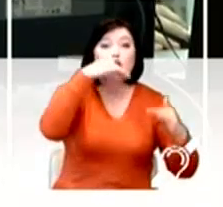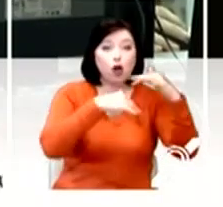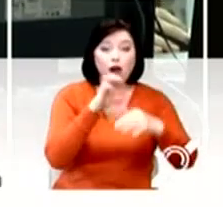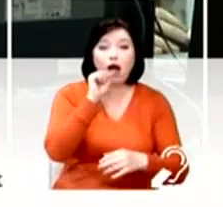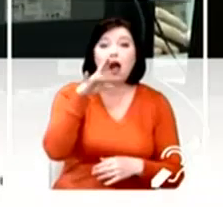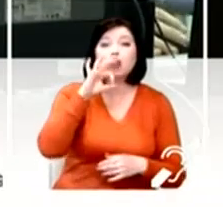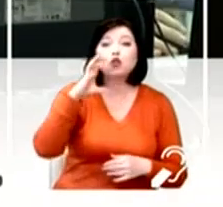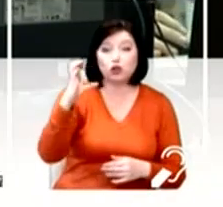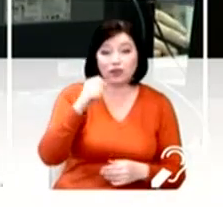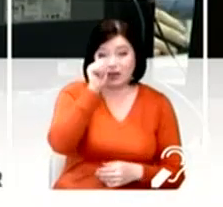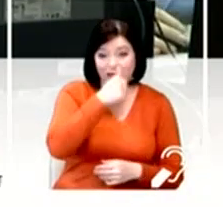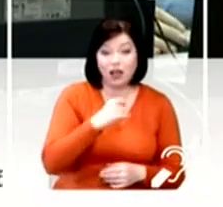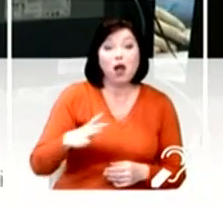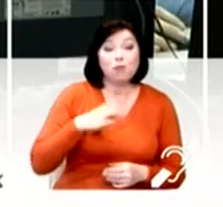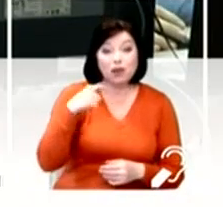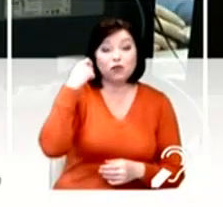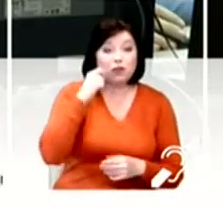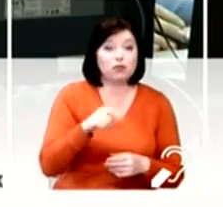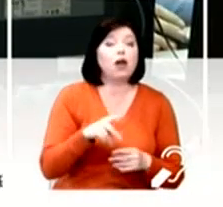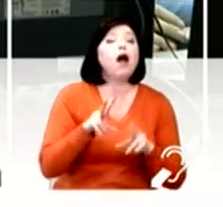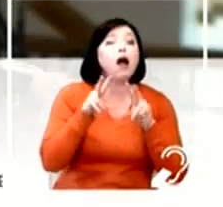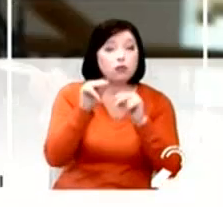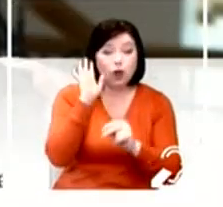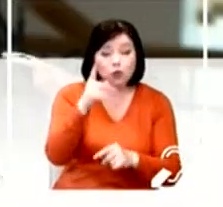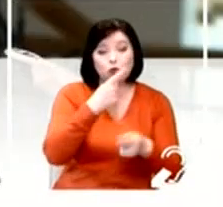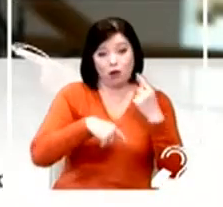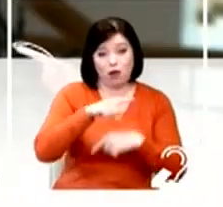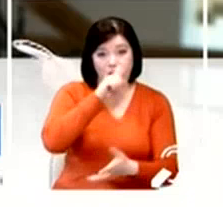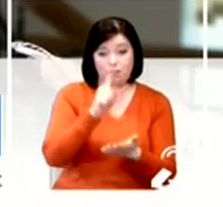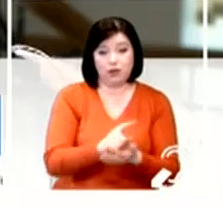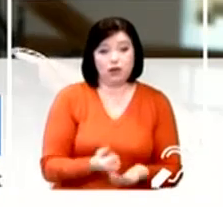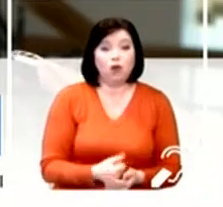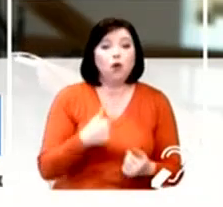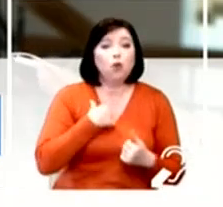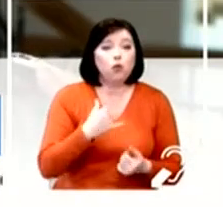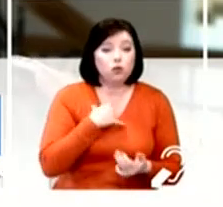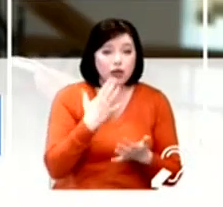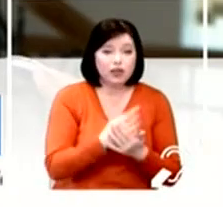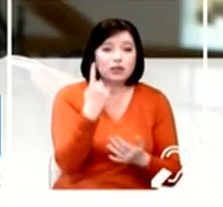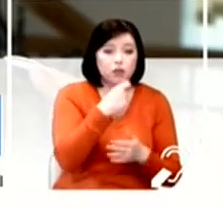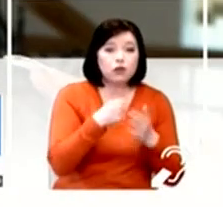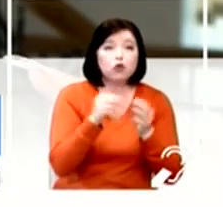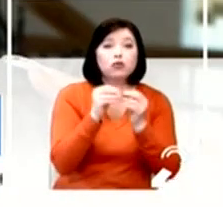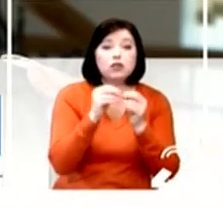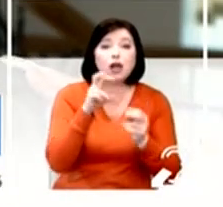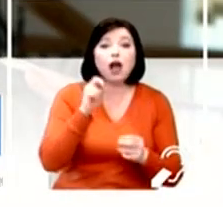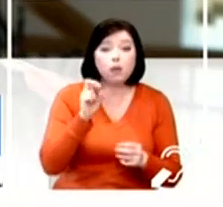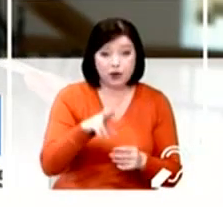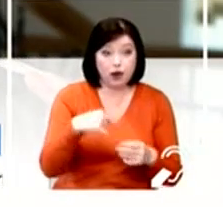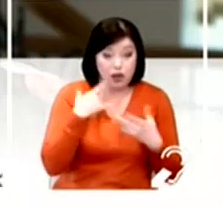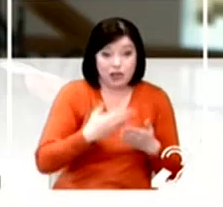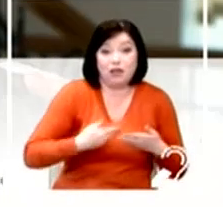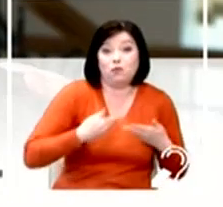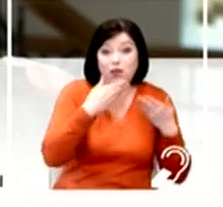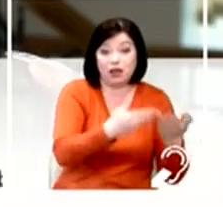din Grecia. Fostul președinte promite că se va întoarce. Noi avem invitații de pe 1, pe data de 10 aprilie. Este document